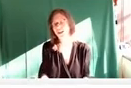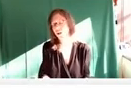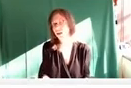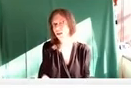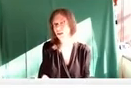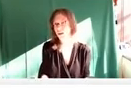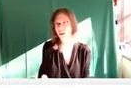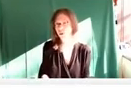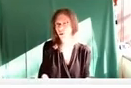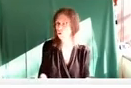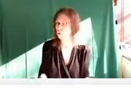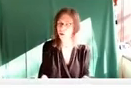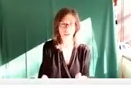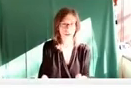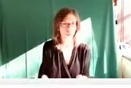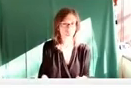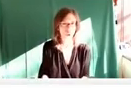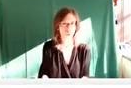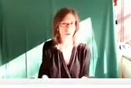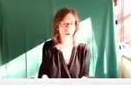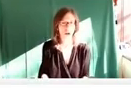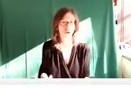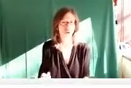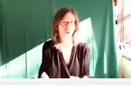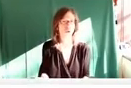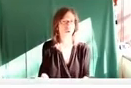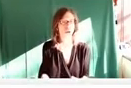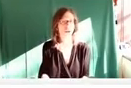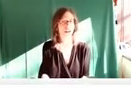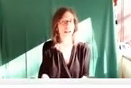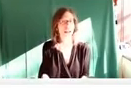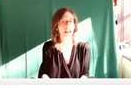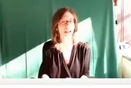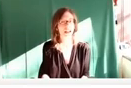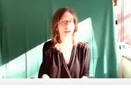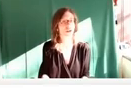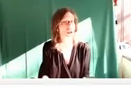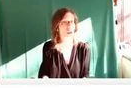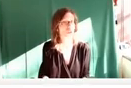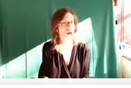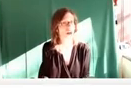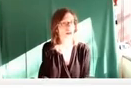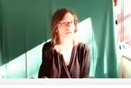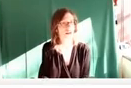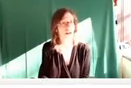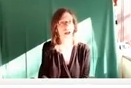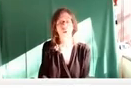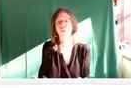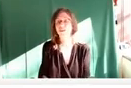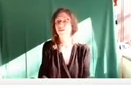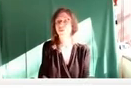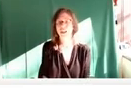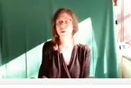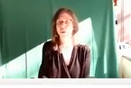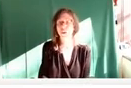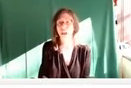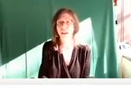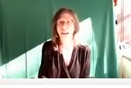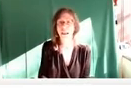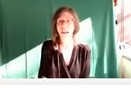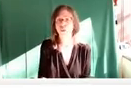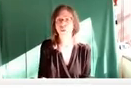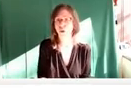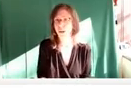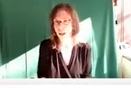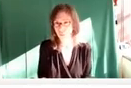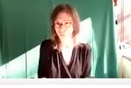dans les différentes disciplines, que ce soit en psycho ou autre, sont souvent liés à des débats de vocabulaire, en fait. Vous allez trouver en